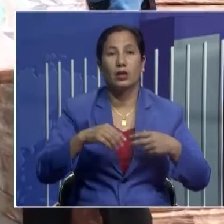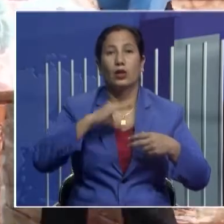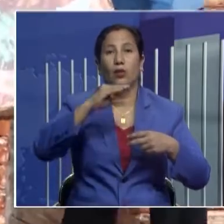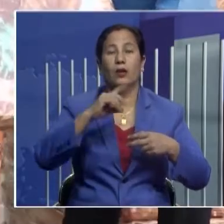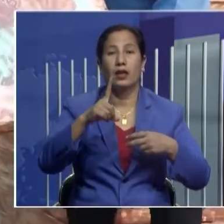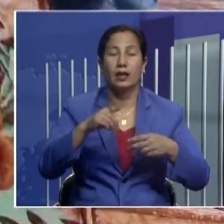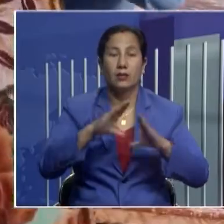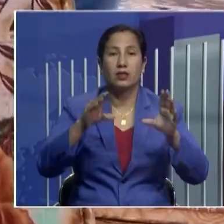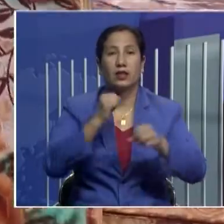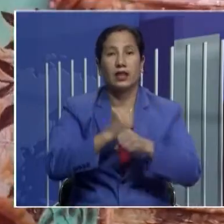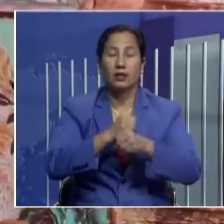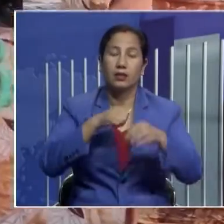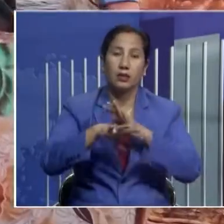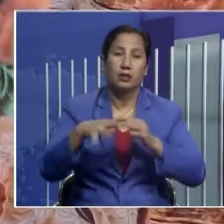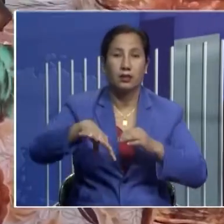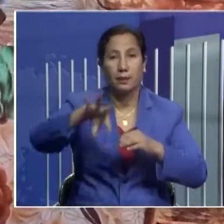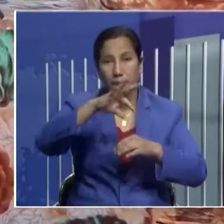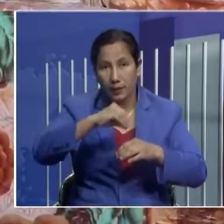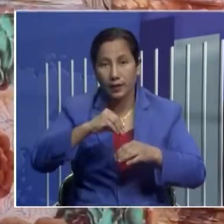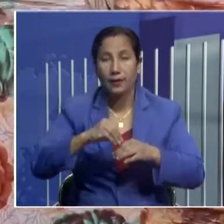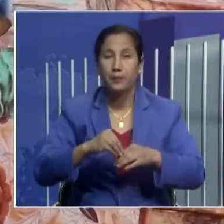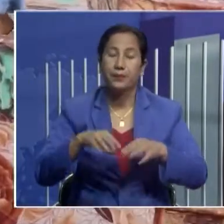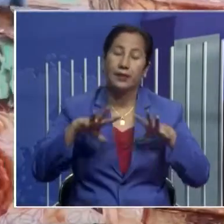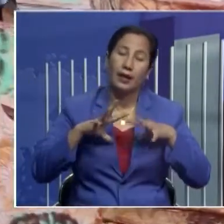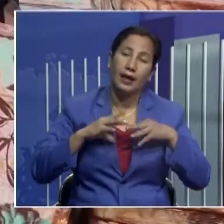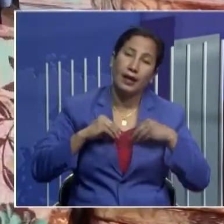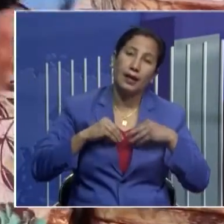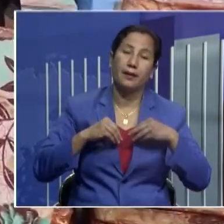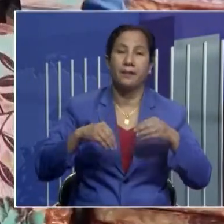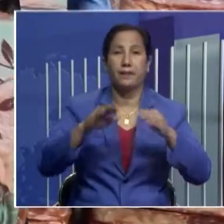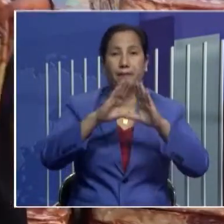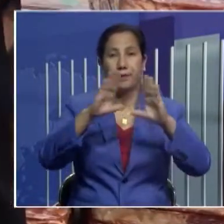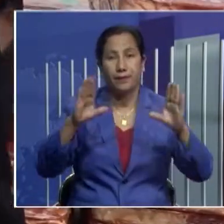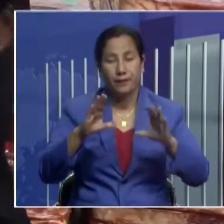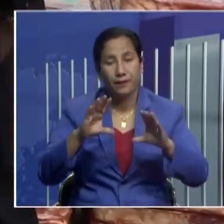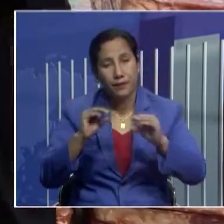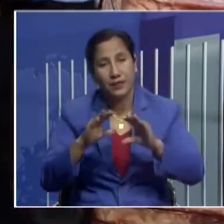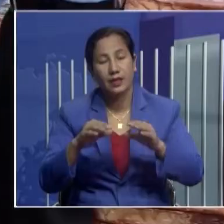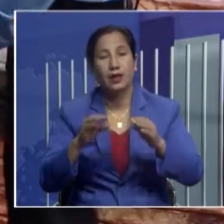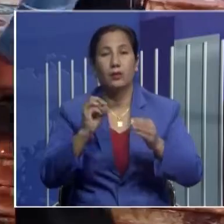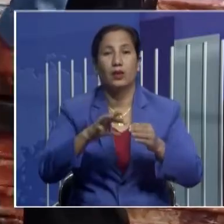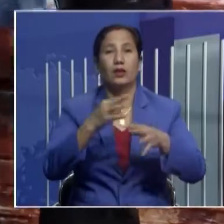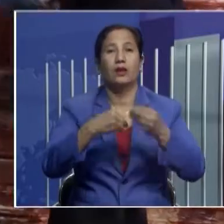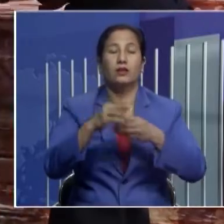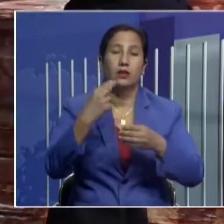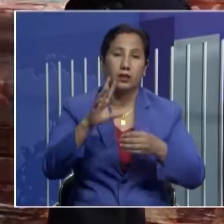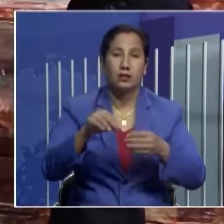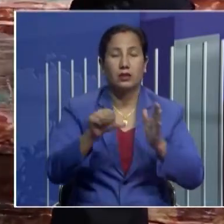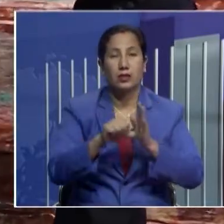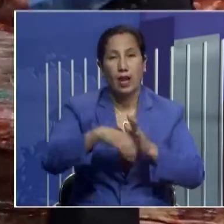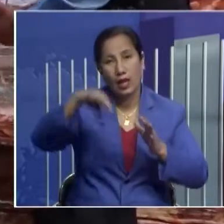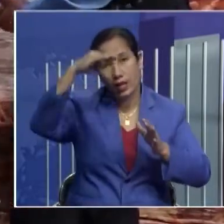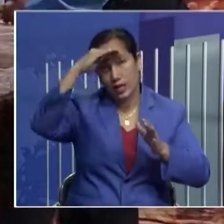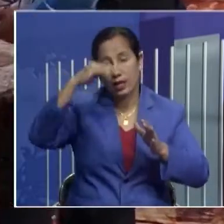कार्यक्रम सञ्चालन गरी सबै प्रहरीको लागि आरामदायी विस्तारा खरिद भएर हस्तान्तरण गरिएको छ। जिल्ला प्रहरी